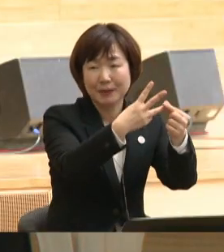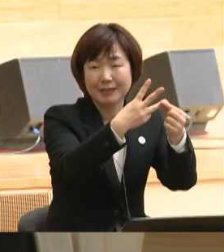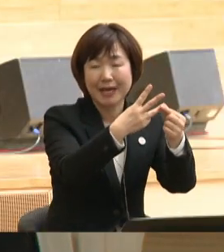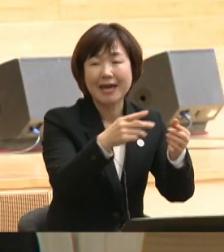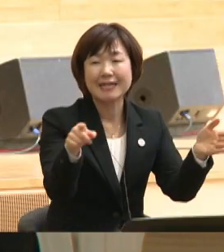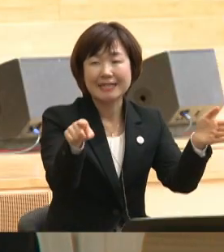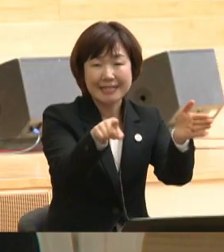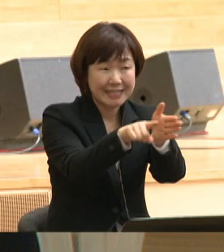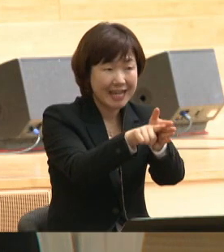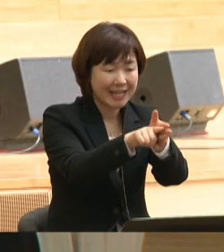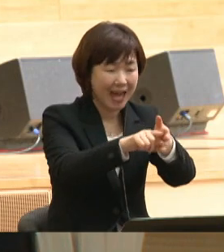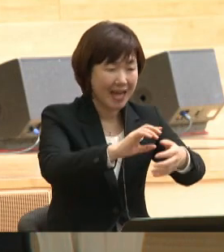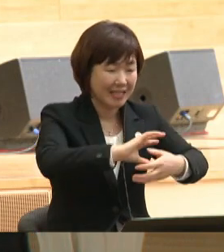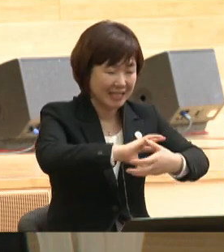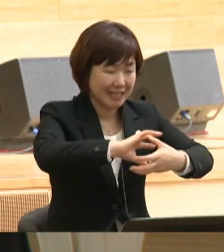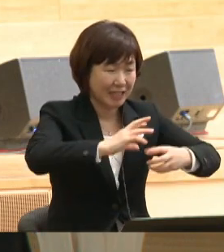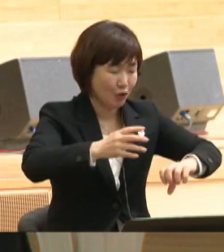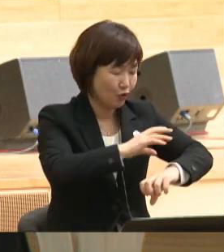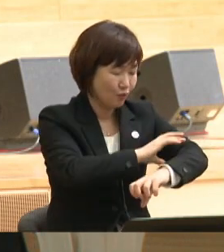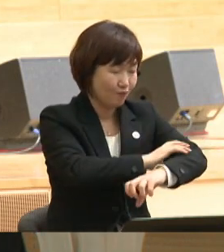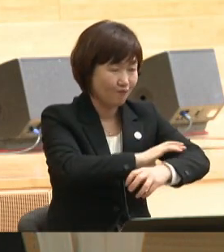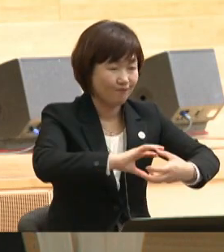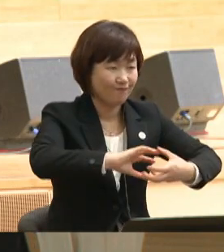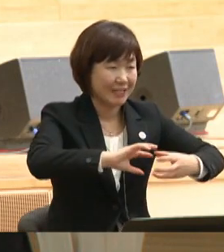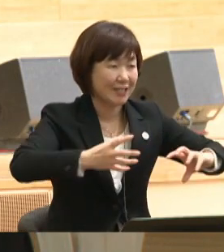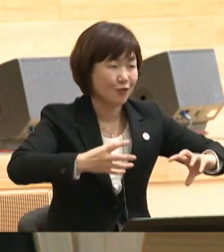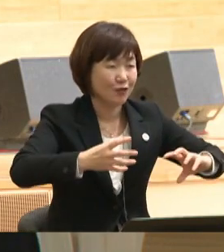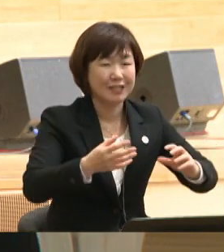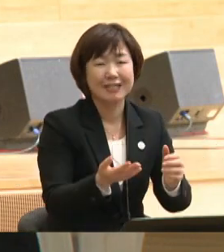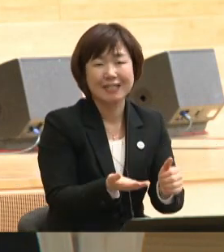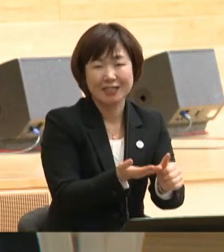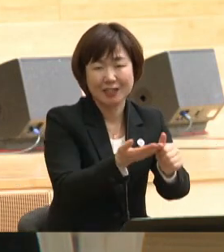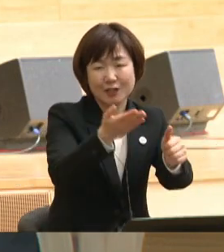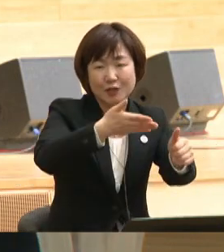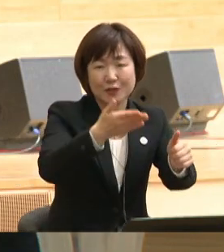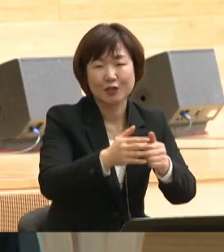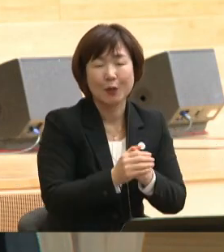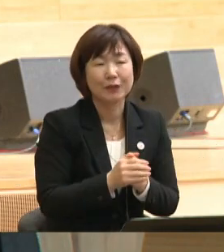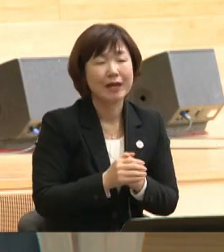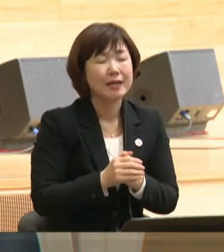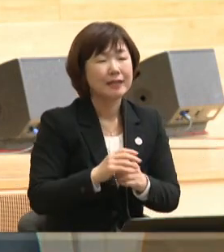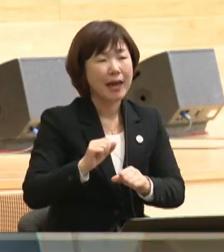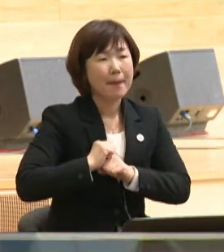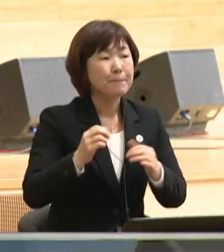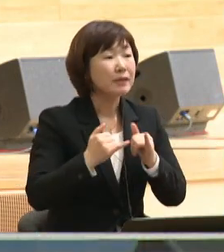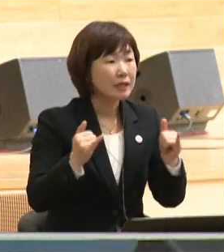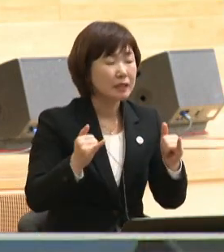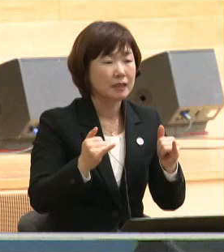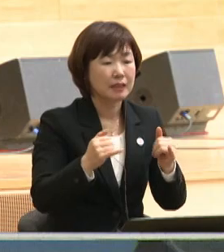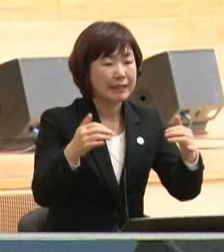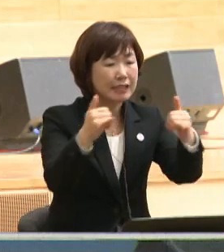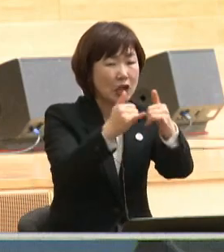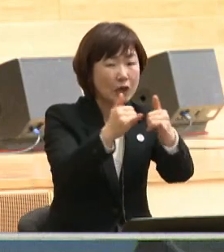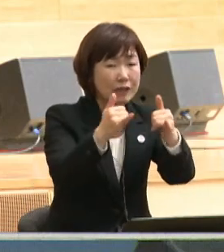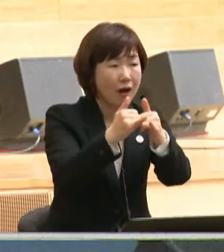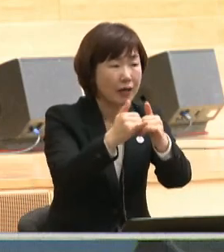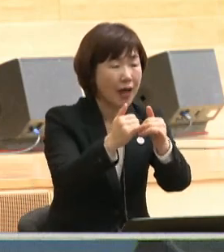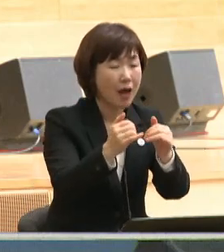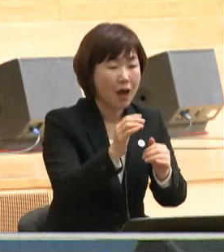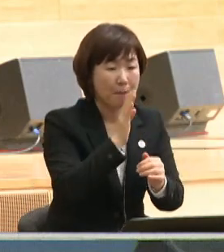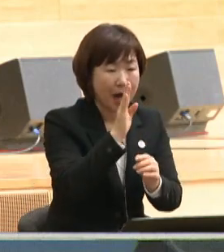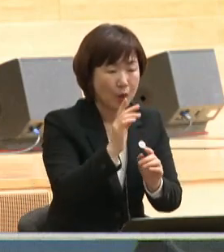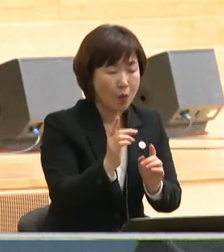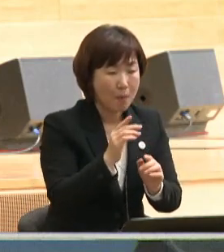근육을 키우라의 근육을 키우라 현역 병사는 실전 전투에 임하기 위하여서 철저